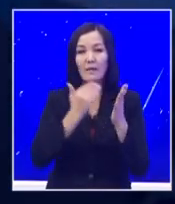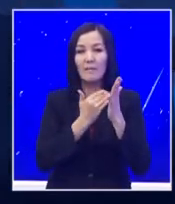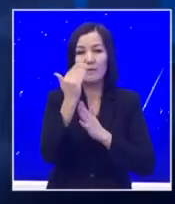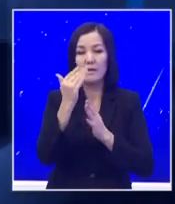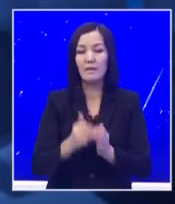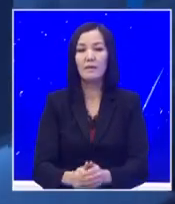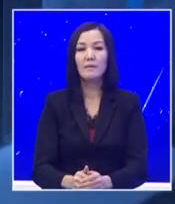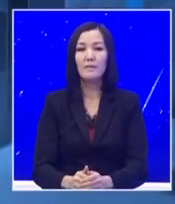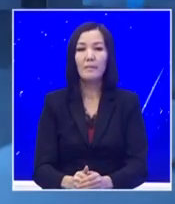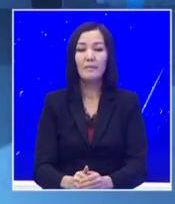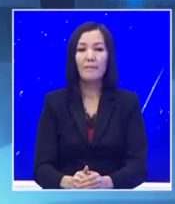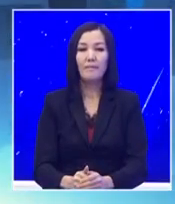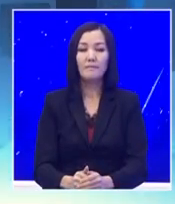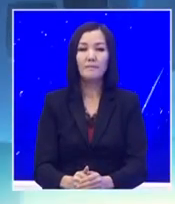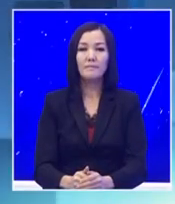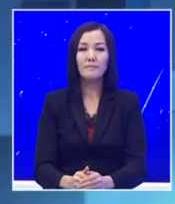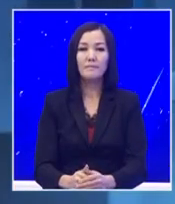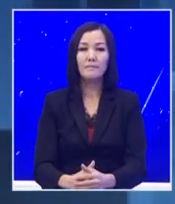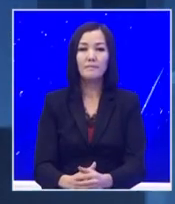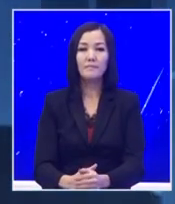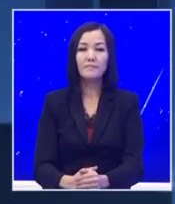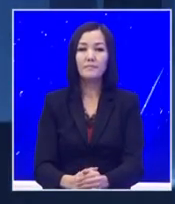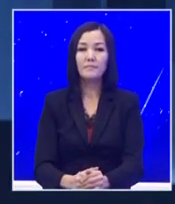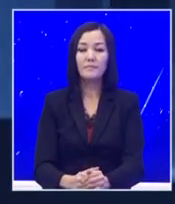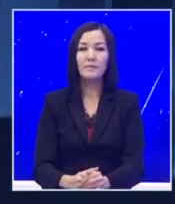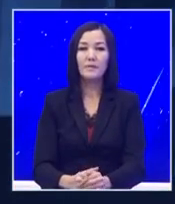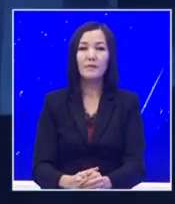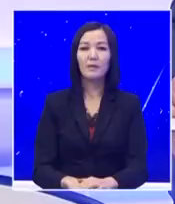Елдана Серікбайқызы, Айдос Қалиев, Жетісу телеарнасы, Талдықорған.